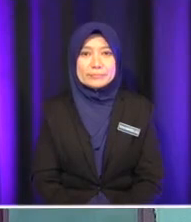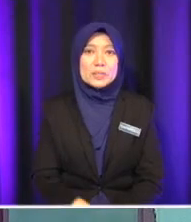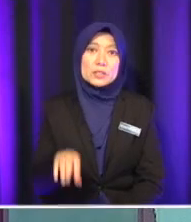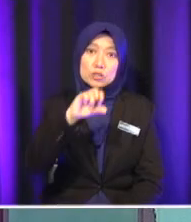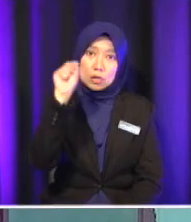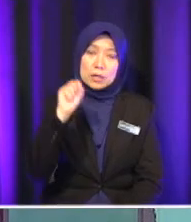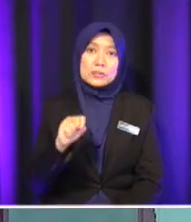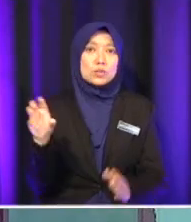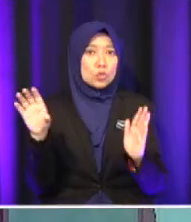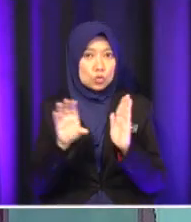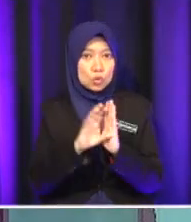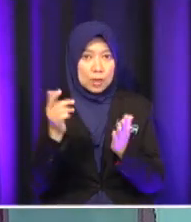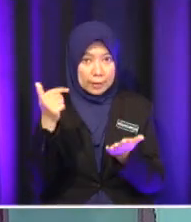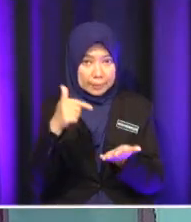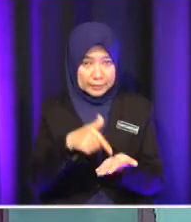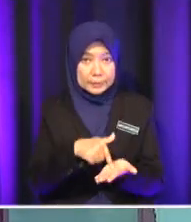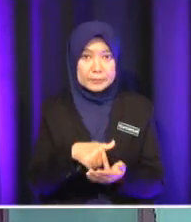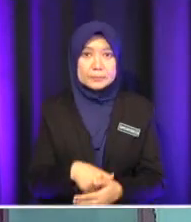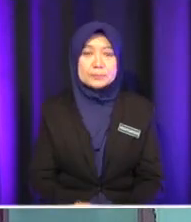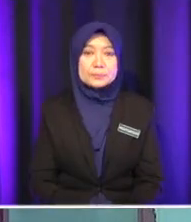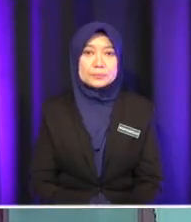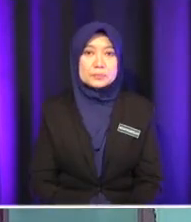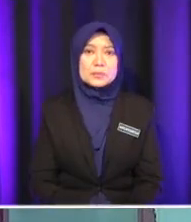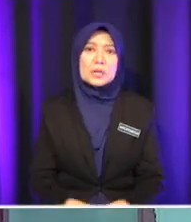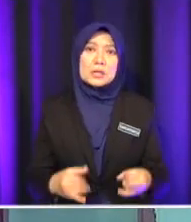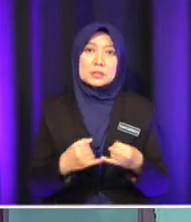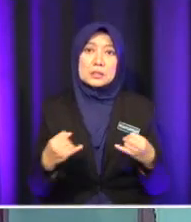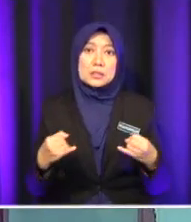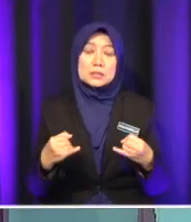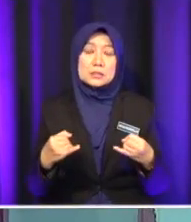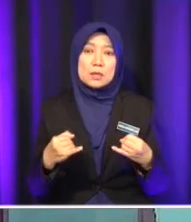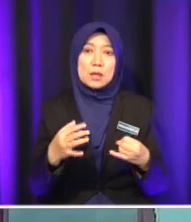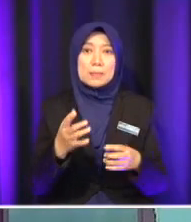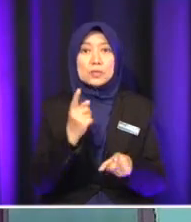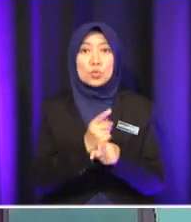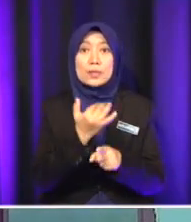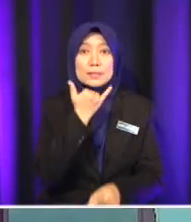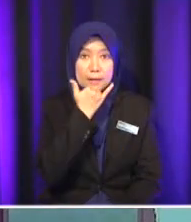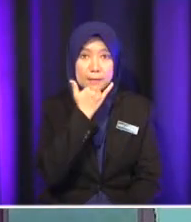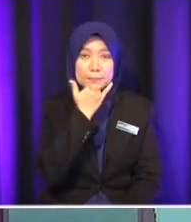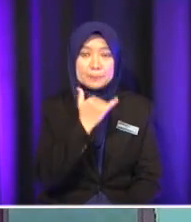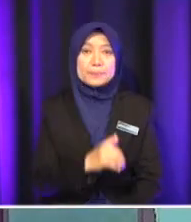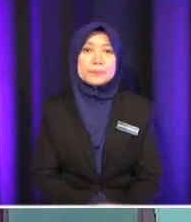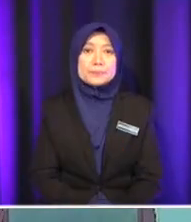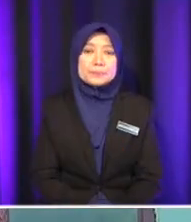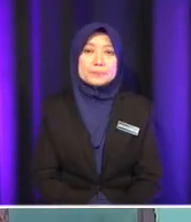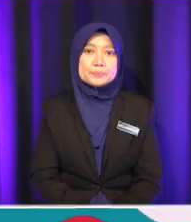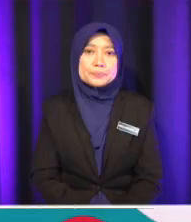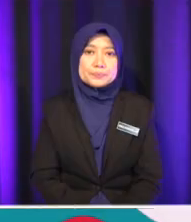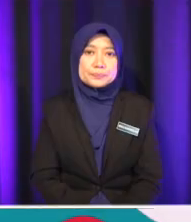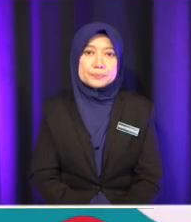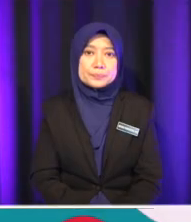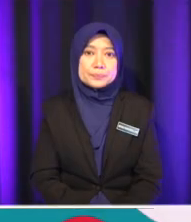seterusnya Oke ini soal dan jenis eee pernyataan betul salah ya oke soalan berikut Berdasarkan